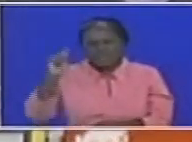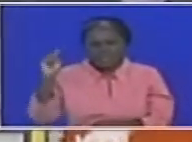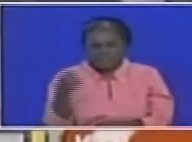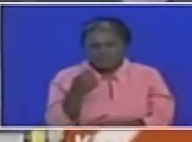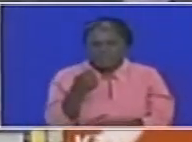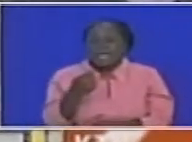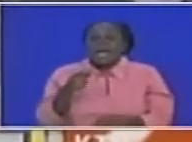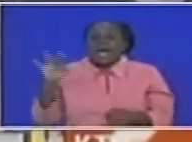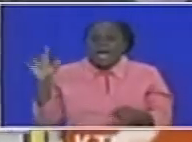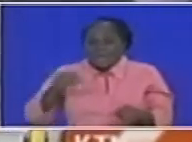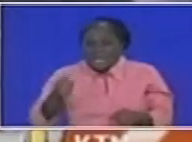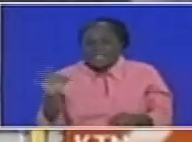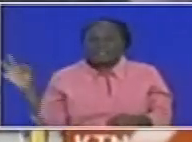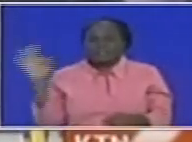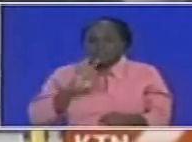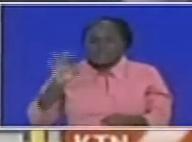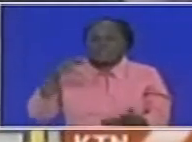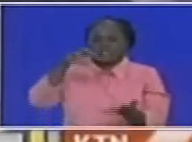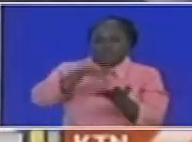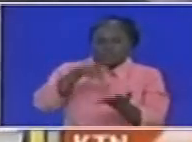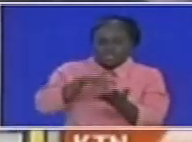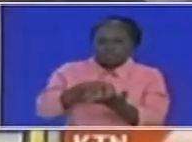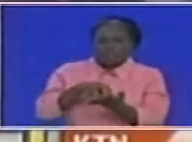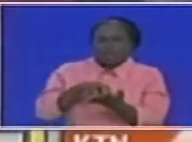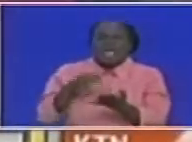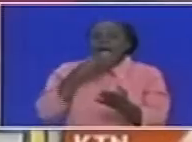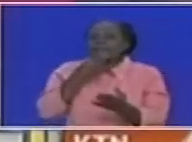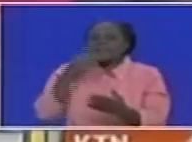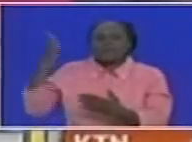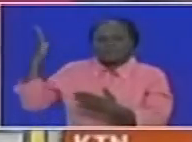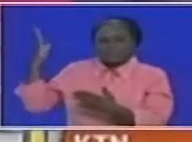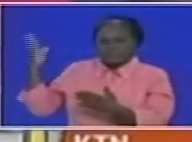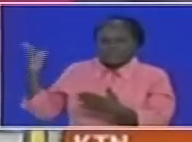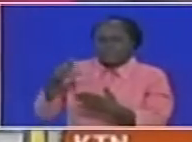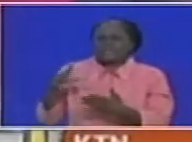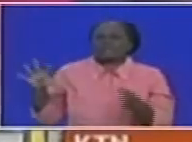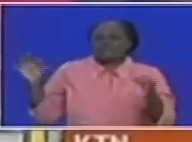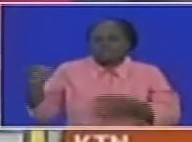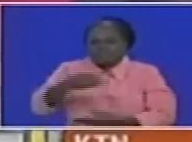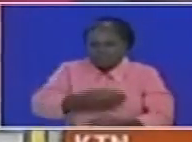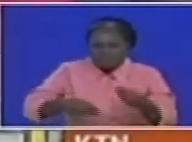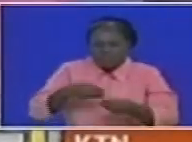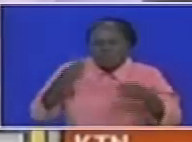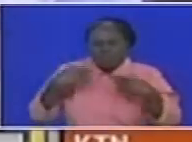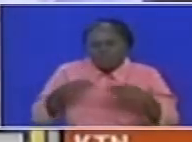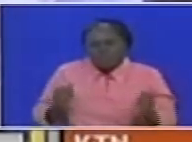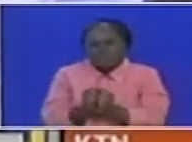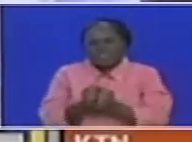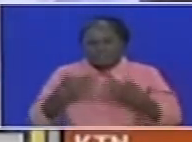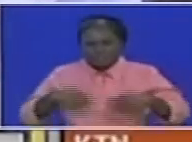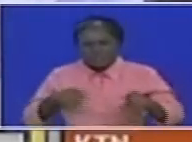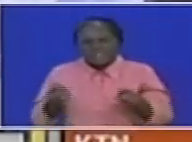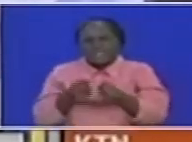Katika tukio la kushangaza kongoni wa mwituni amewashangaza wengi kwa kuweza kutangamana na wanadamu na hata kula chakula cha binadamu